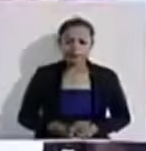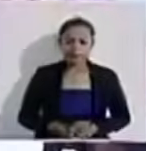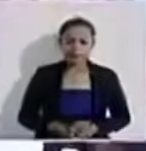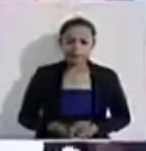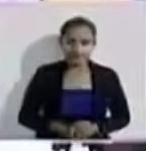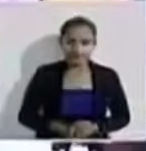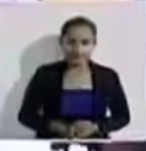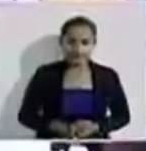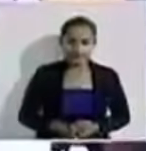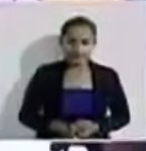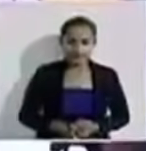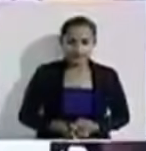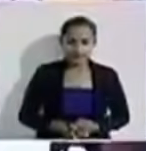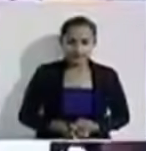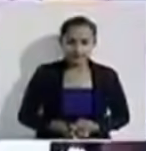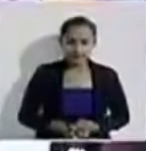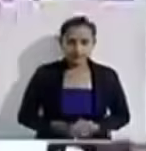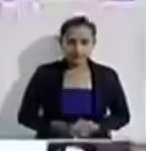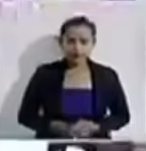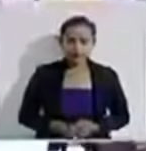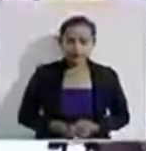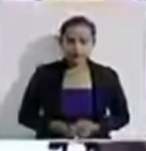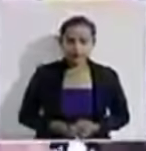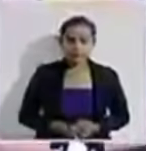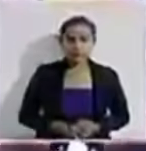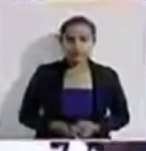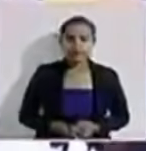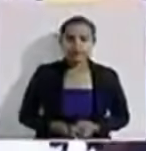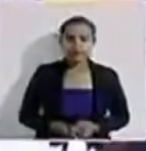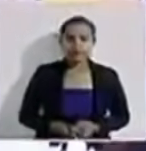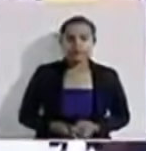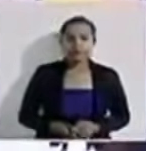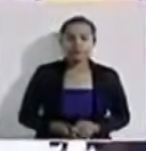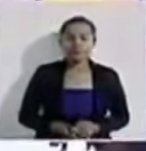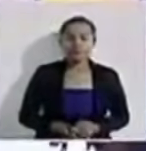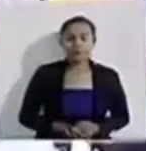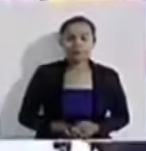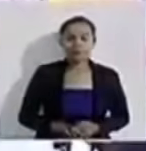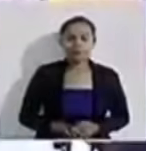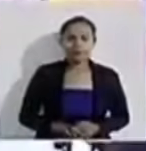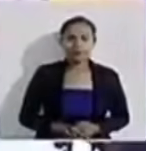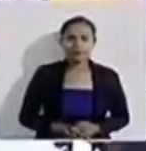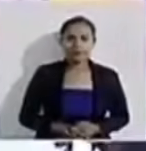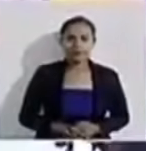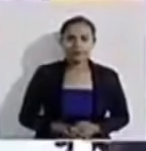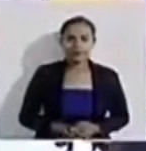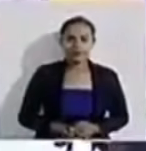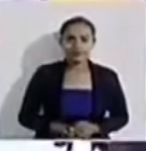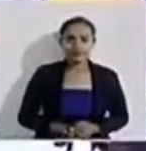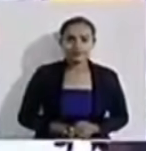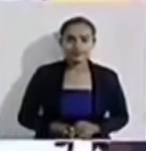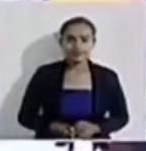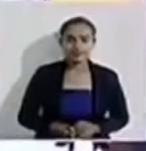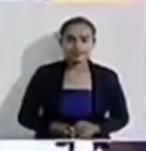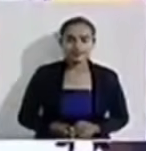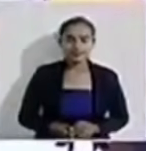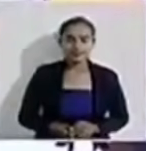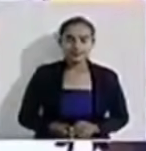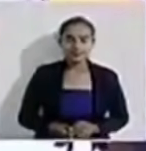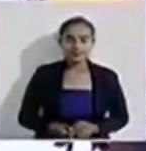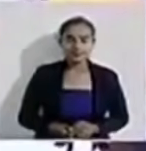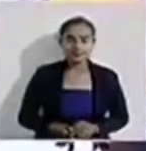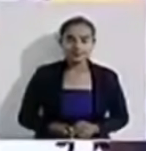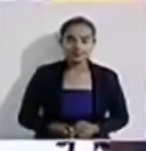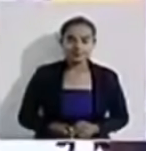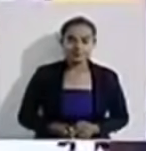අනෝ කරනවා. ඉතින් මේ දඬුවම් පුජ්‍ය මේ අත්තන්ට මේ කොරෝනා විතරක් නෙවෙයි මං ගැච්චුවේ. මේ කොරෝනා මං ගැච්චන් ඉච්චරෙන් මේ අත්තන්ට මේ